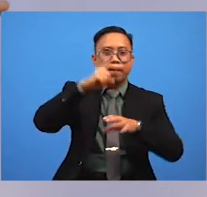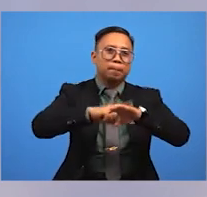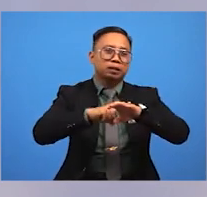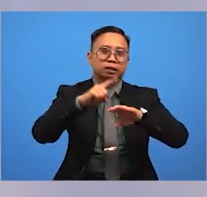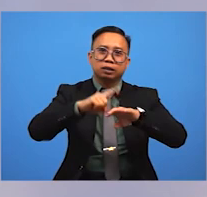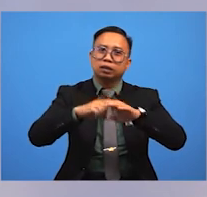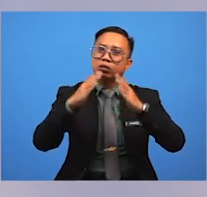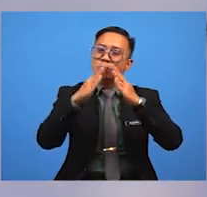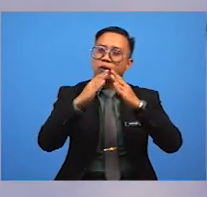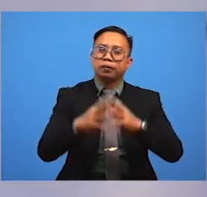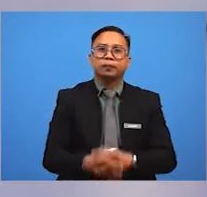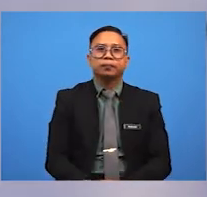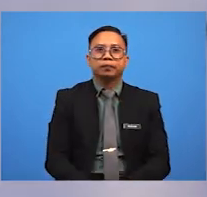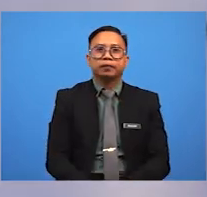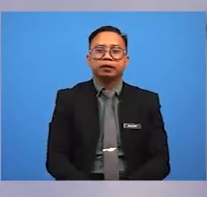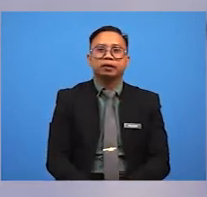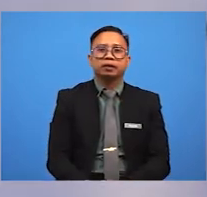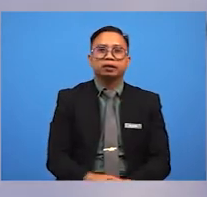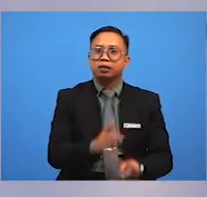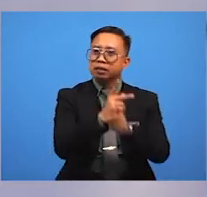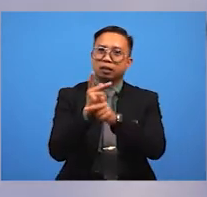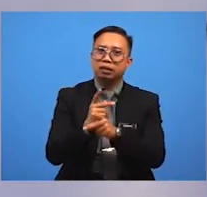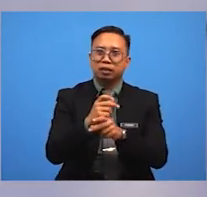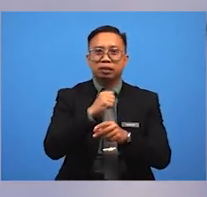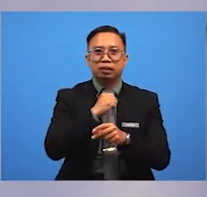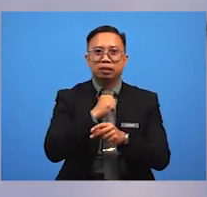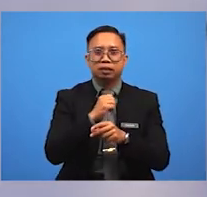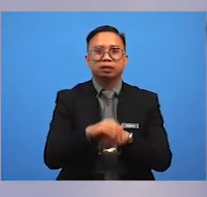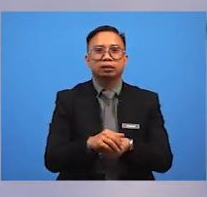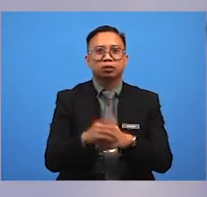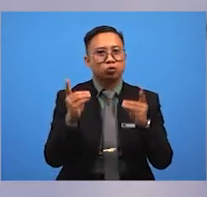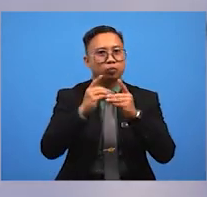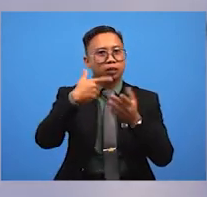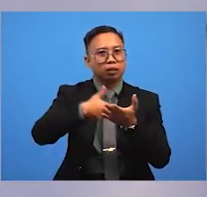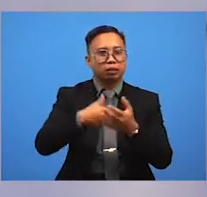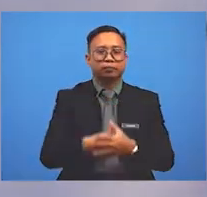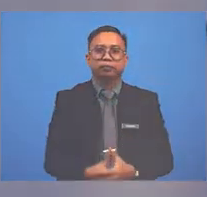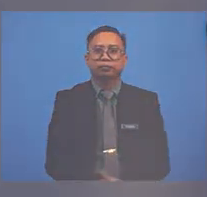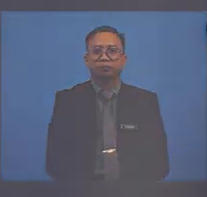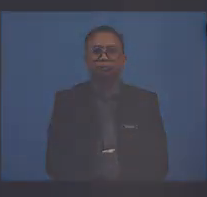semasa berada di rumah. Jaga diri dan semoga kita berjumpa lagi.